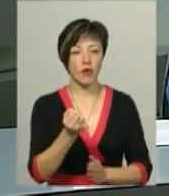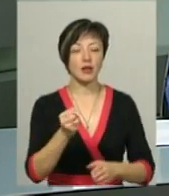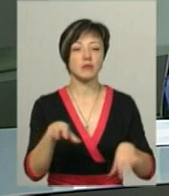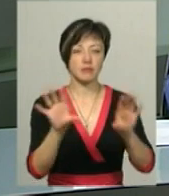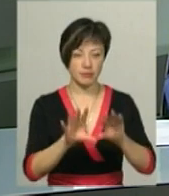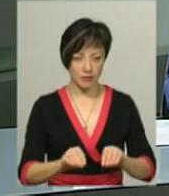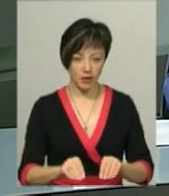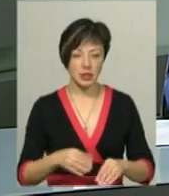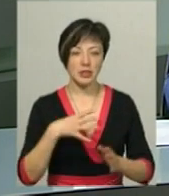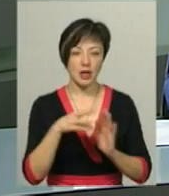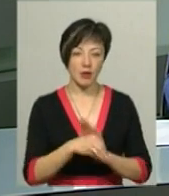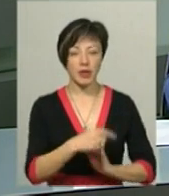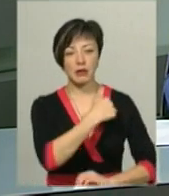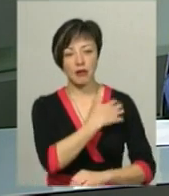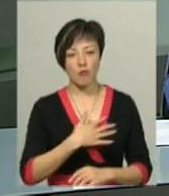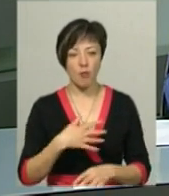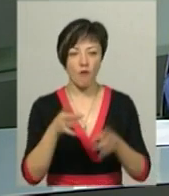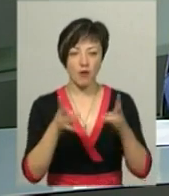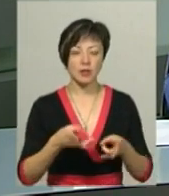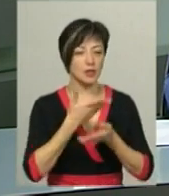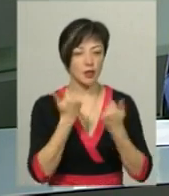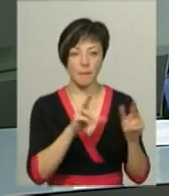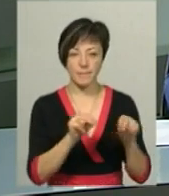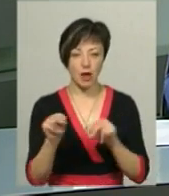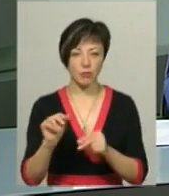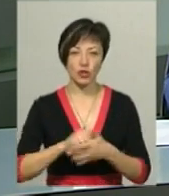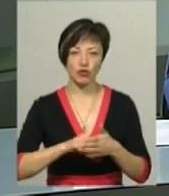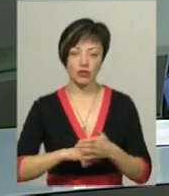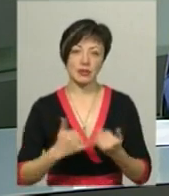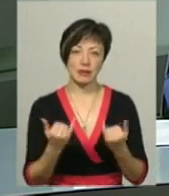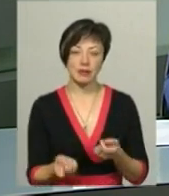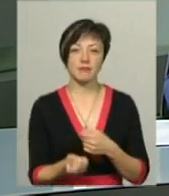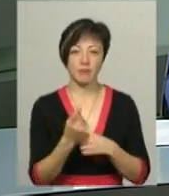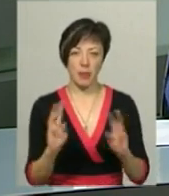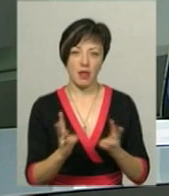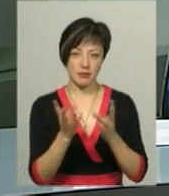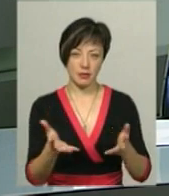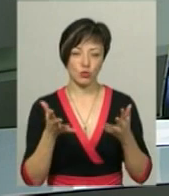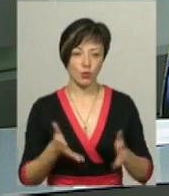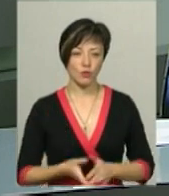ліквідували. Загиблих та травмованих немає. Причини займання наразі з'ясовуються.